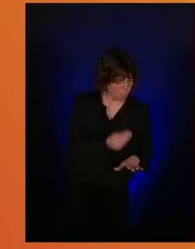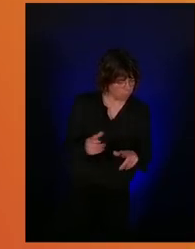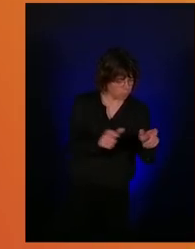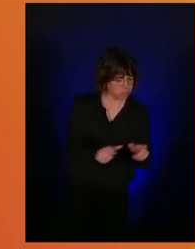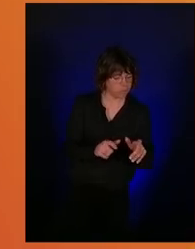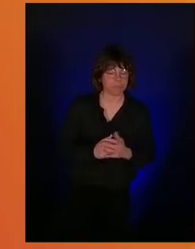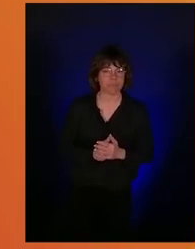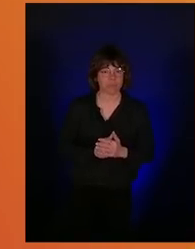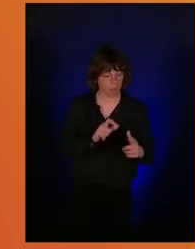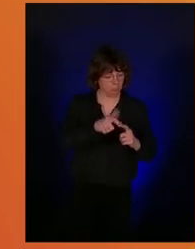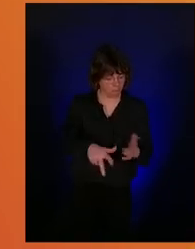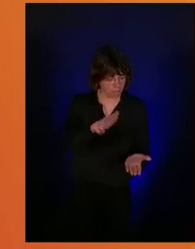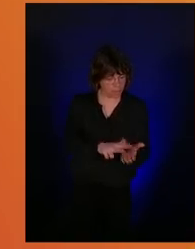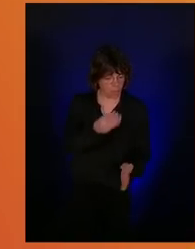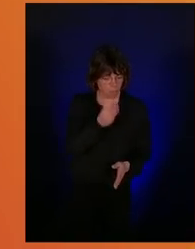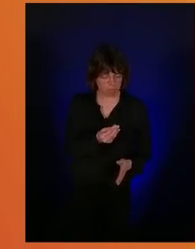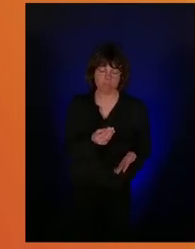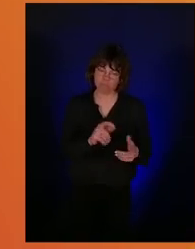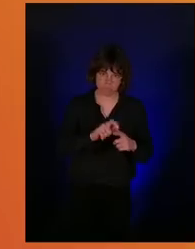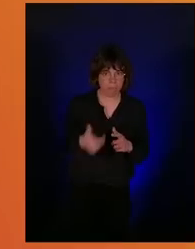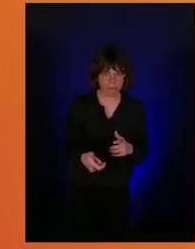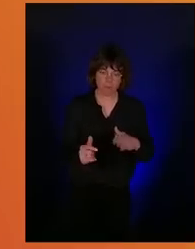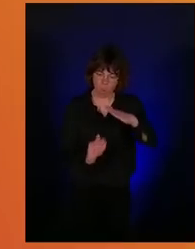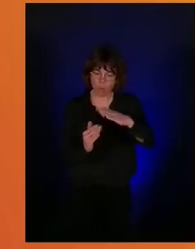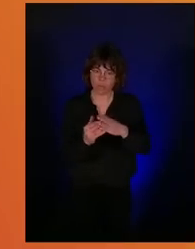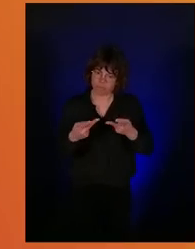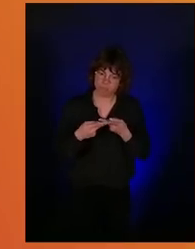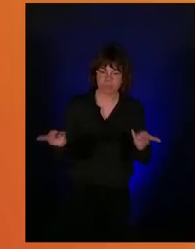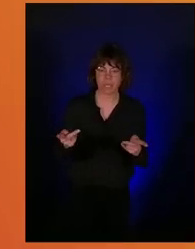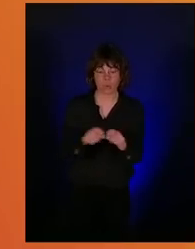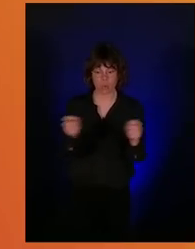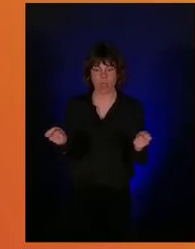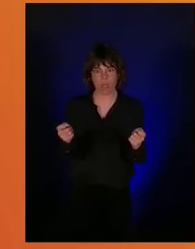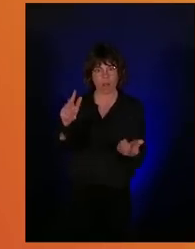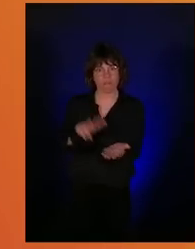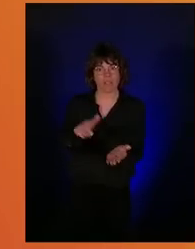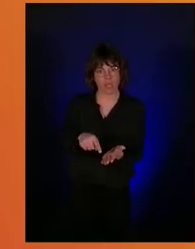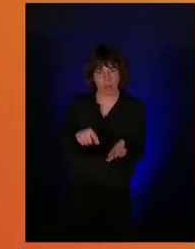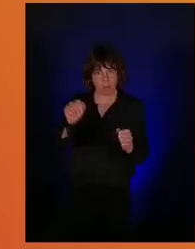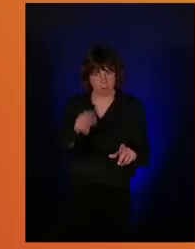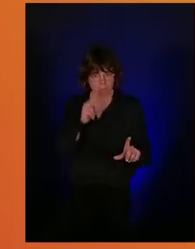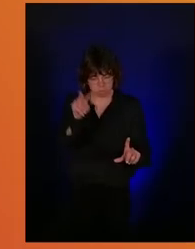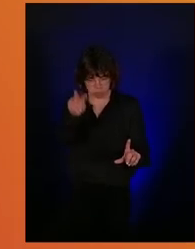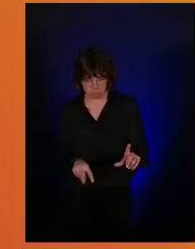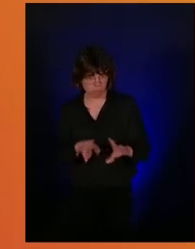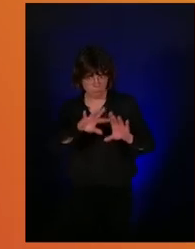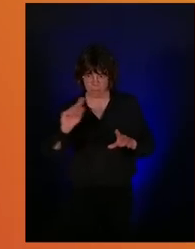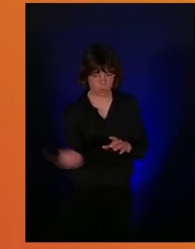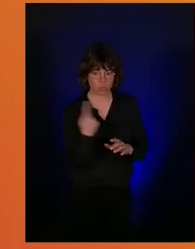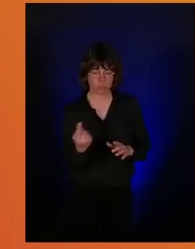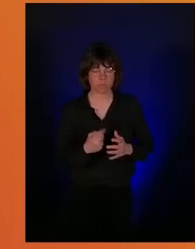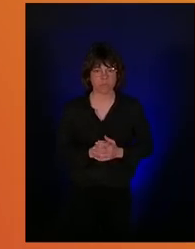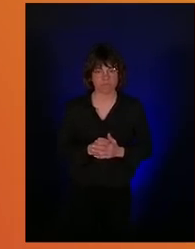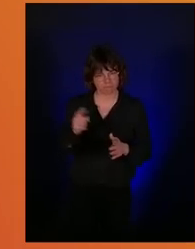Une fois l'approbation effectuée, les comptes sont publiés au journal officiel et sont consultables librement par tous.